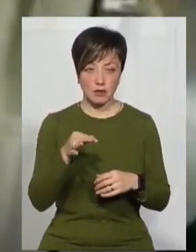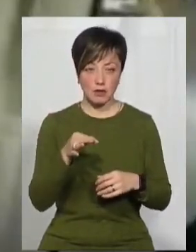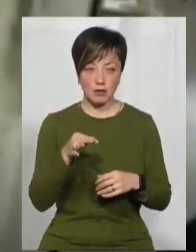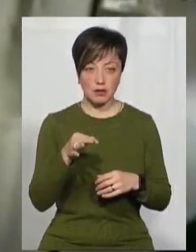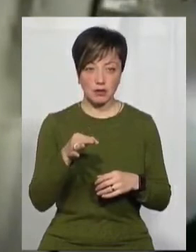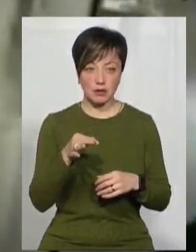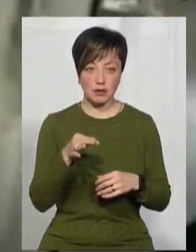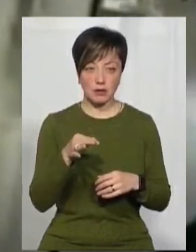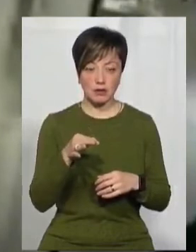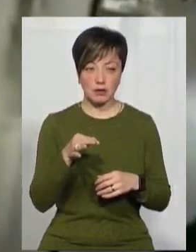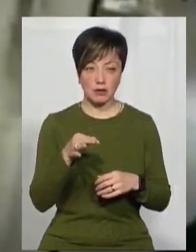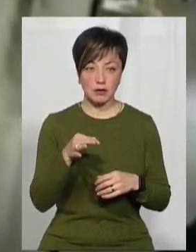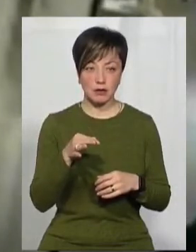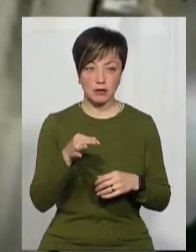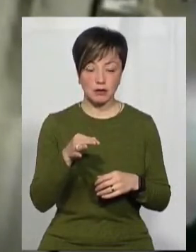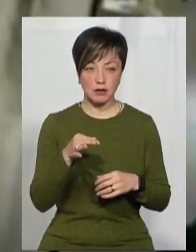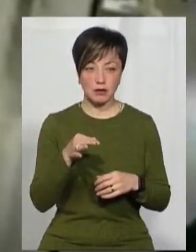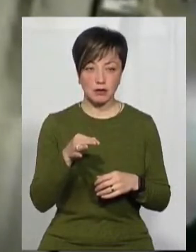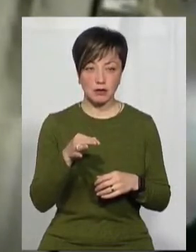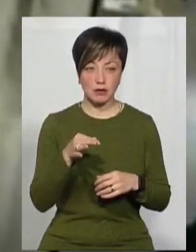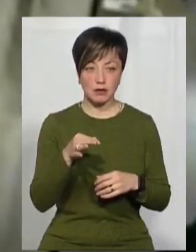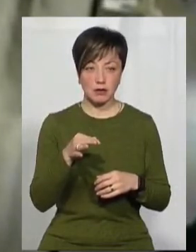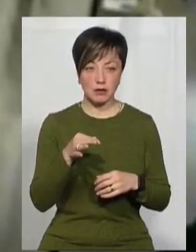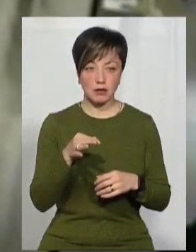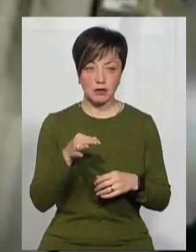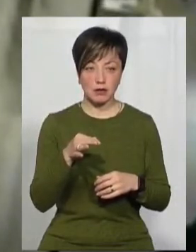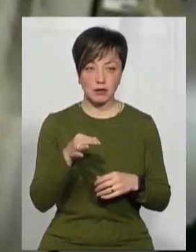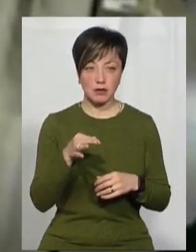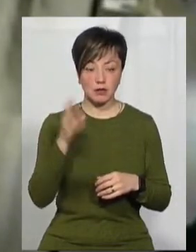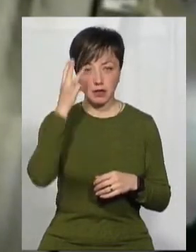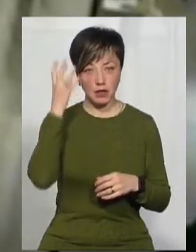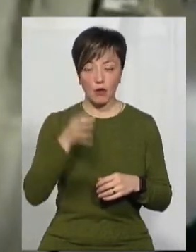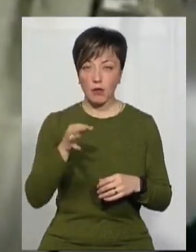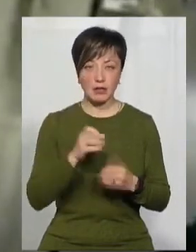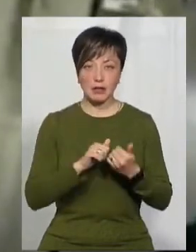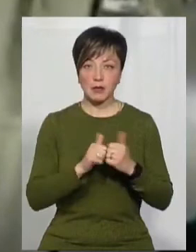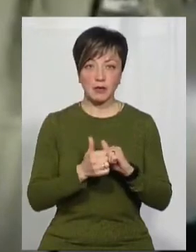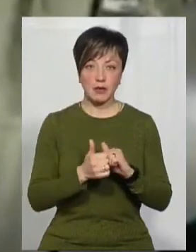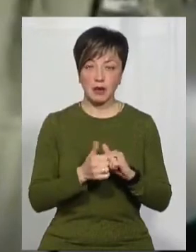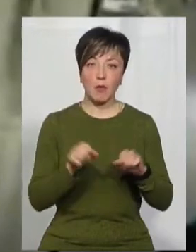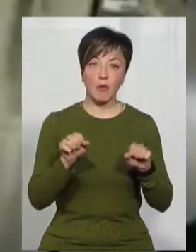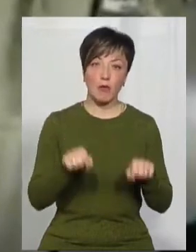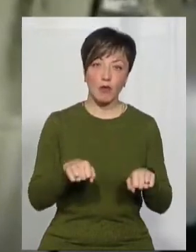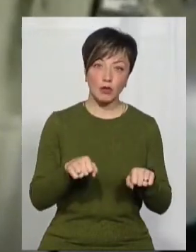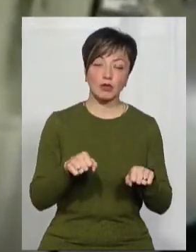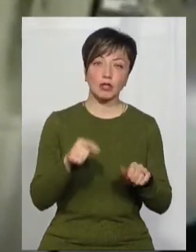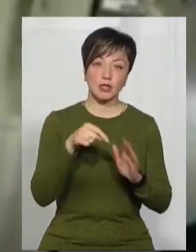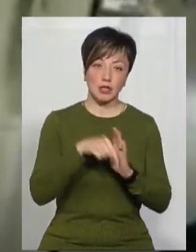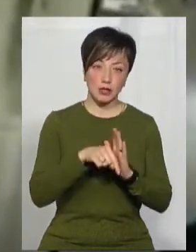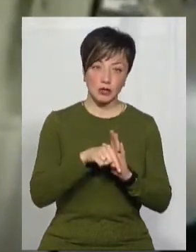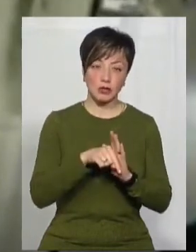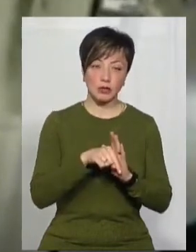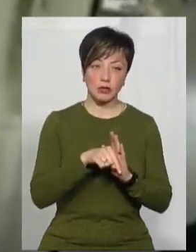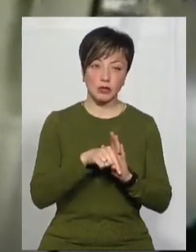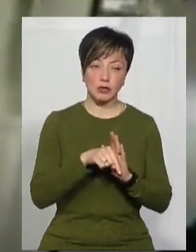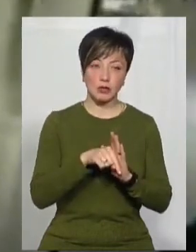по всій країні, Хмельницька область не міняла жодного разу. Тобто це може свідчити, що